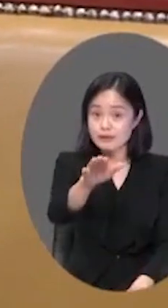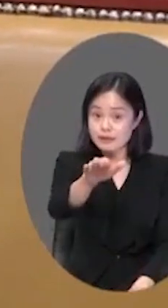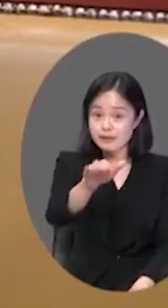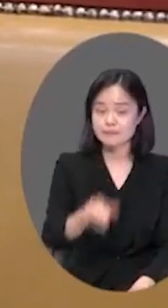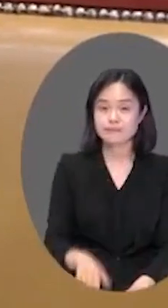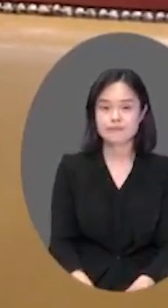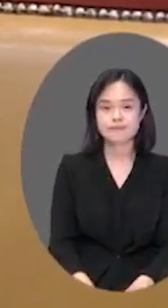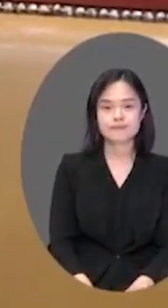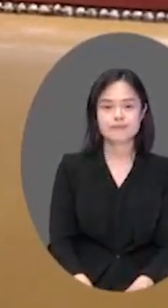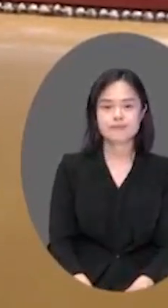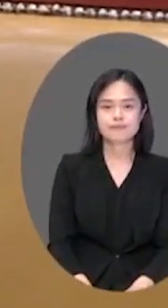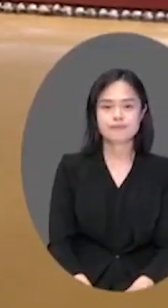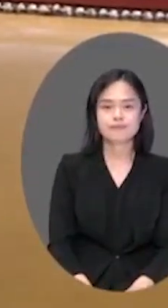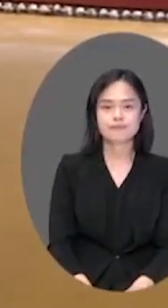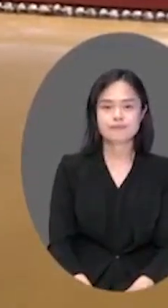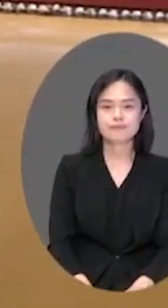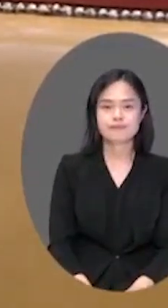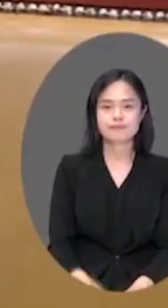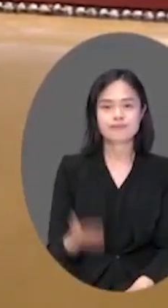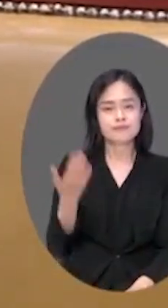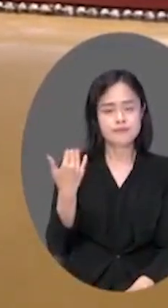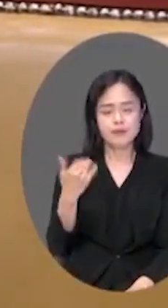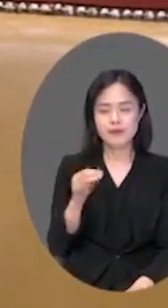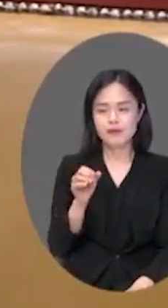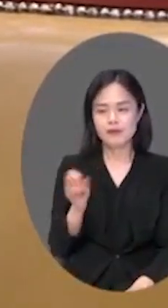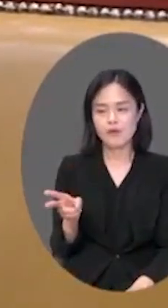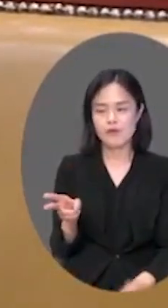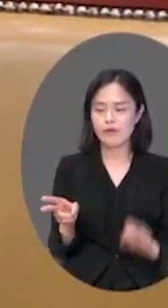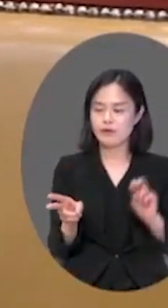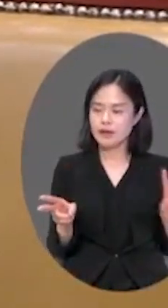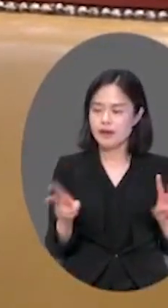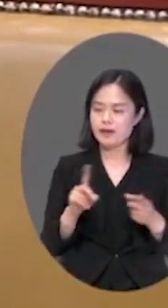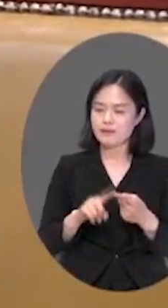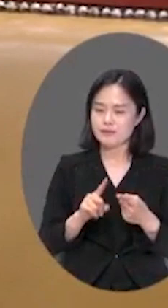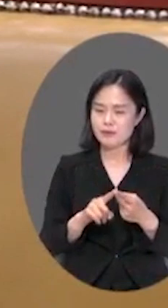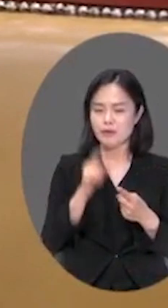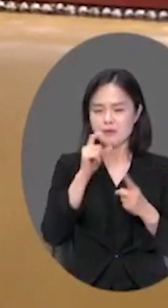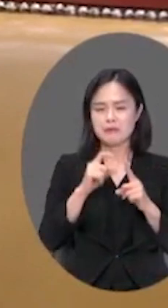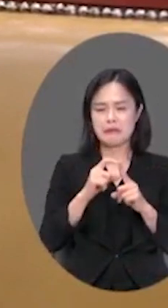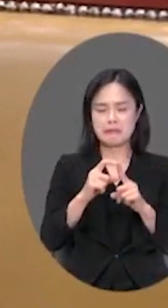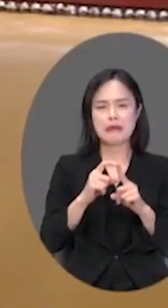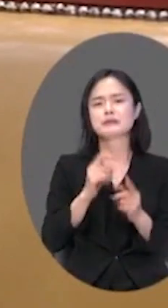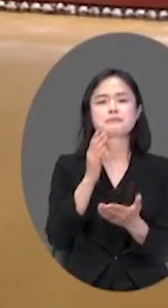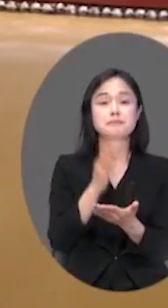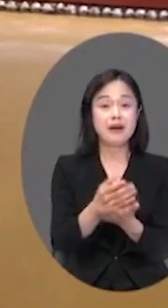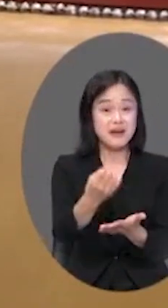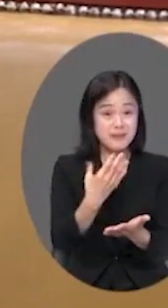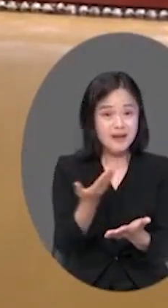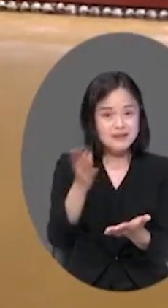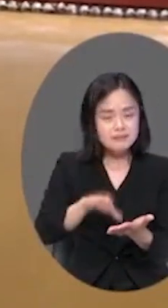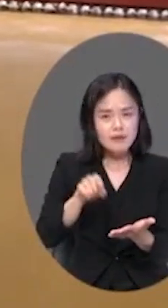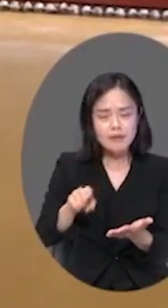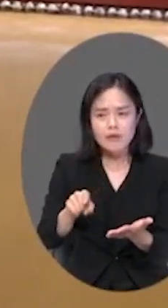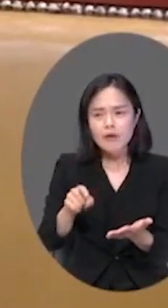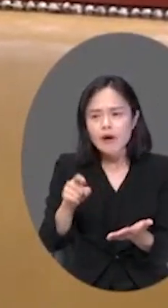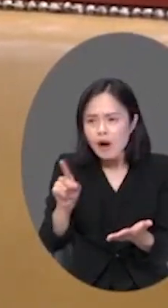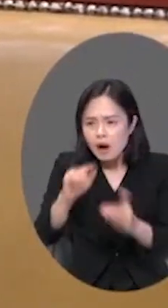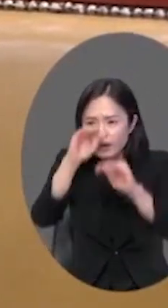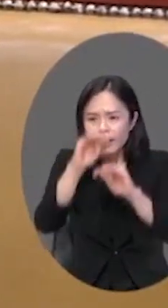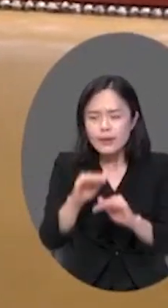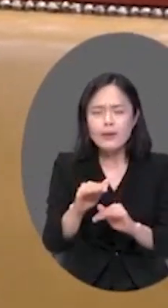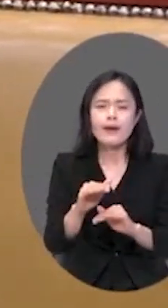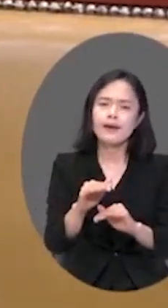상임위에서 제안했다는 말씀을 하셨는데 이 사실이 전혀 사실과 다른 얘기라는 걸 정리를 좀 하겠습니다. 지금 파워포인트